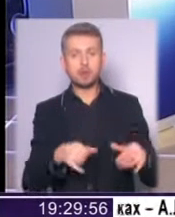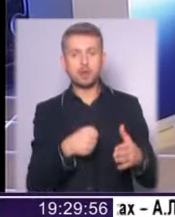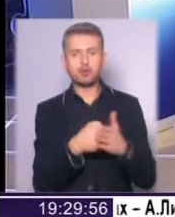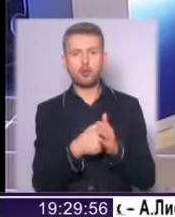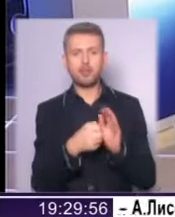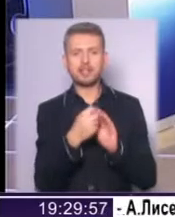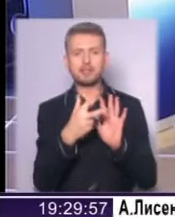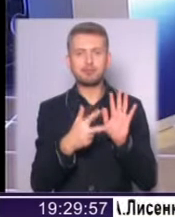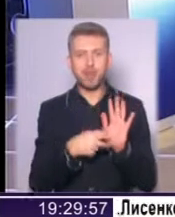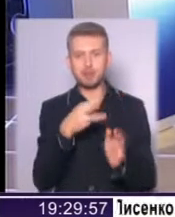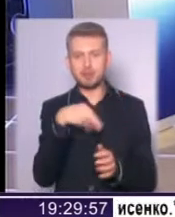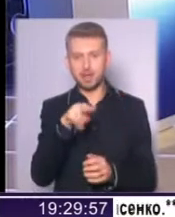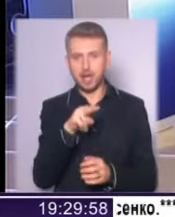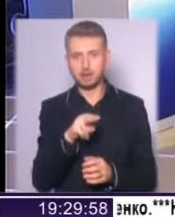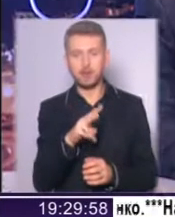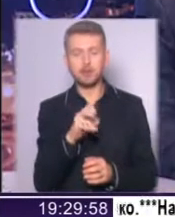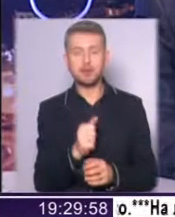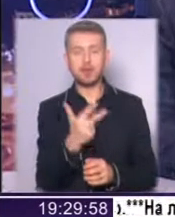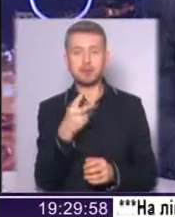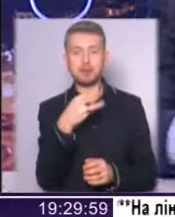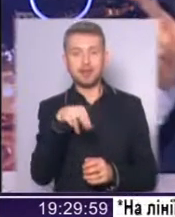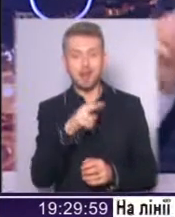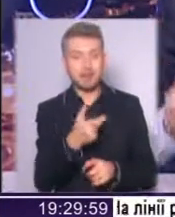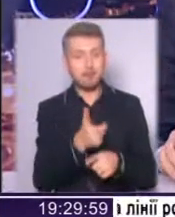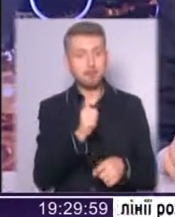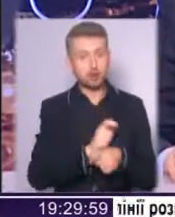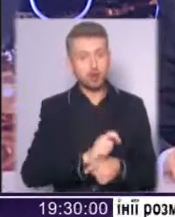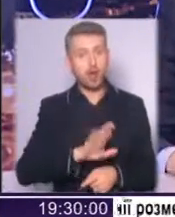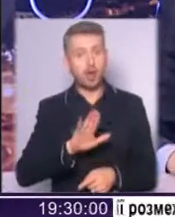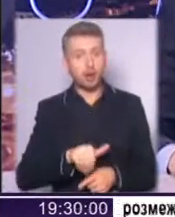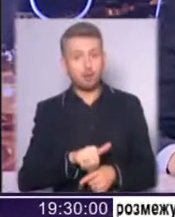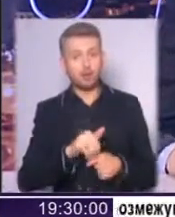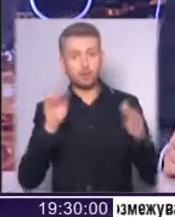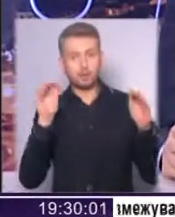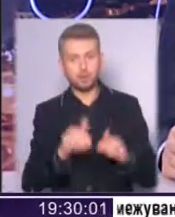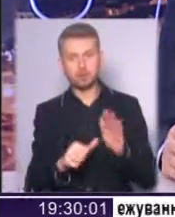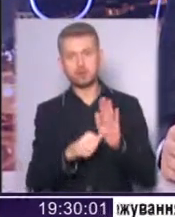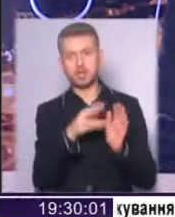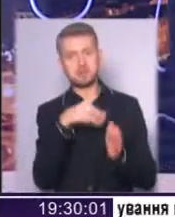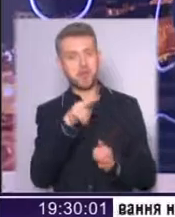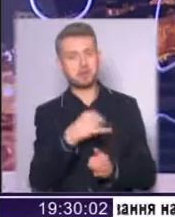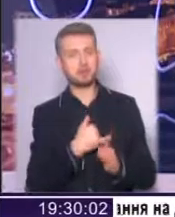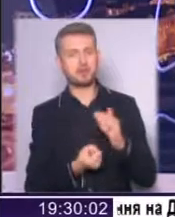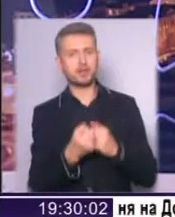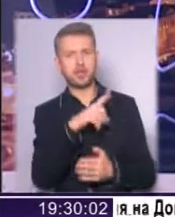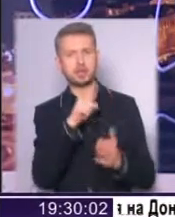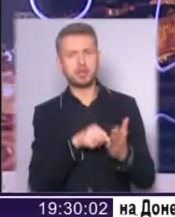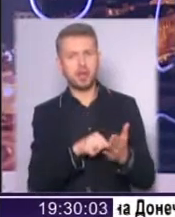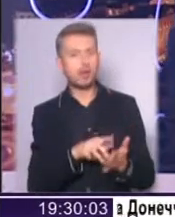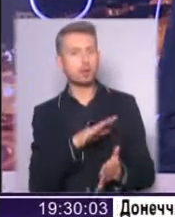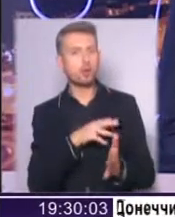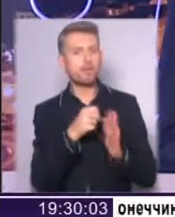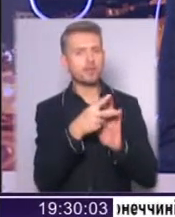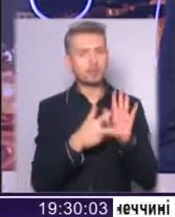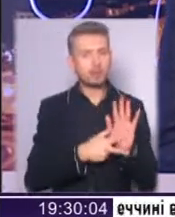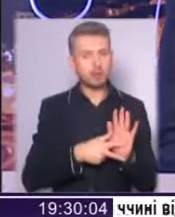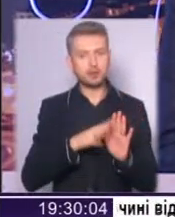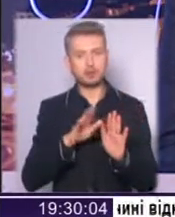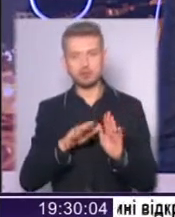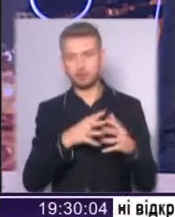прийшов до влади, так, Яценюк, встановили 15,5 мільярдів доларів. А коли прийшла Гонтарєва, тобто за 3 місяці